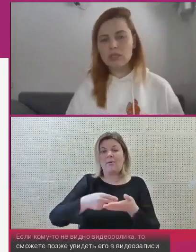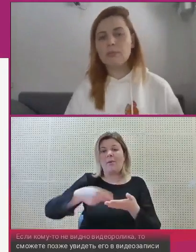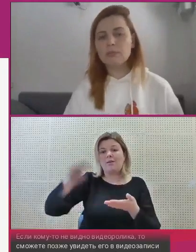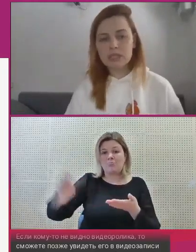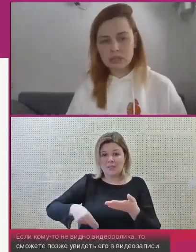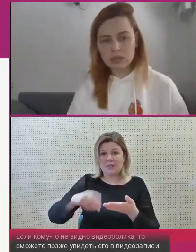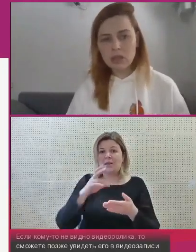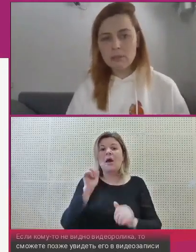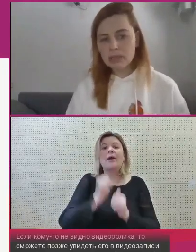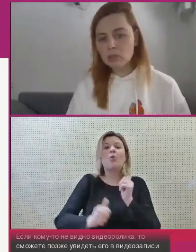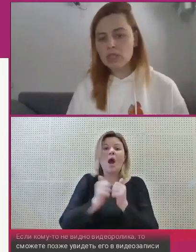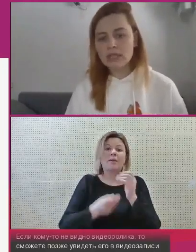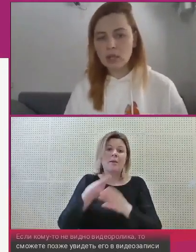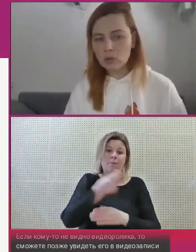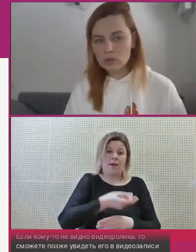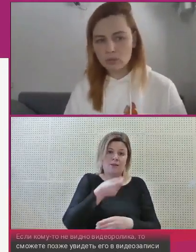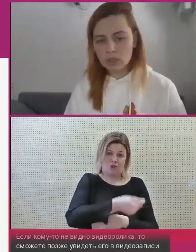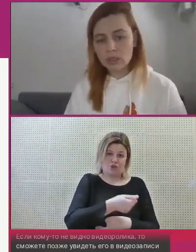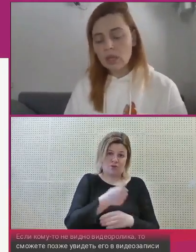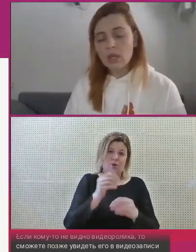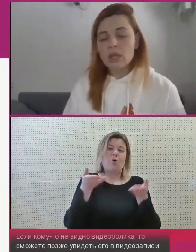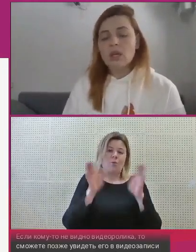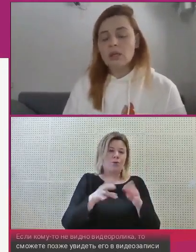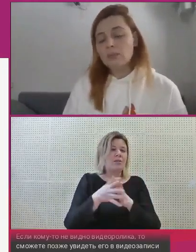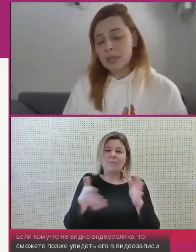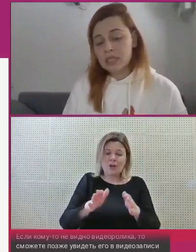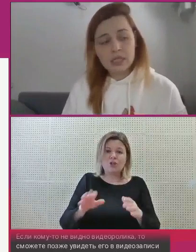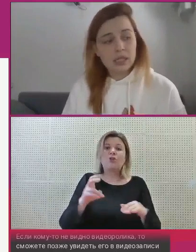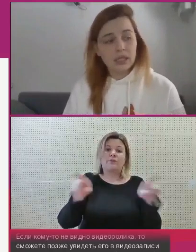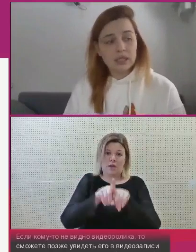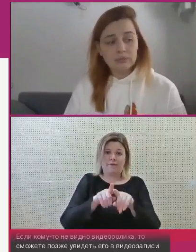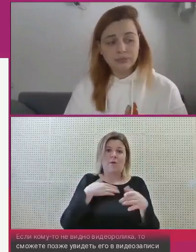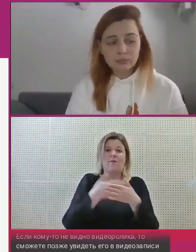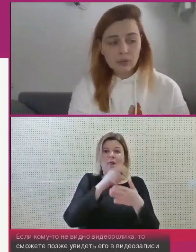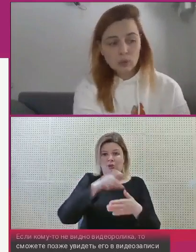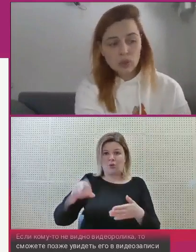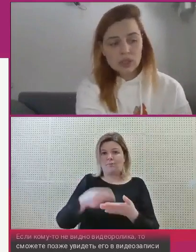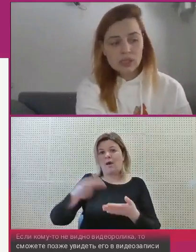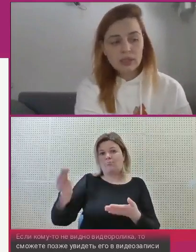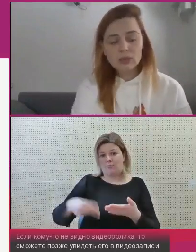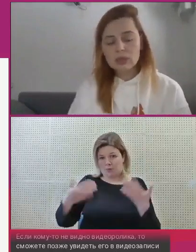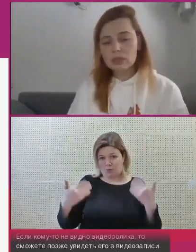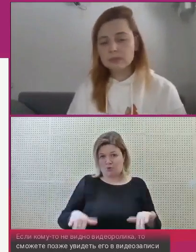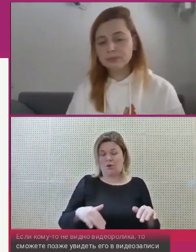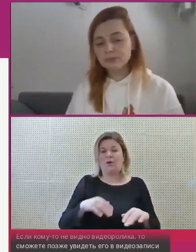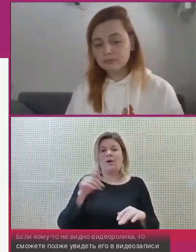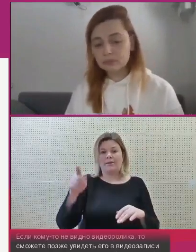но они подписаны, потому что они находятся внутри процесса и точно